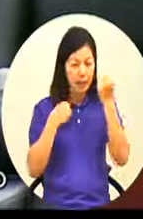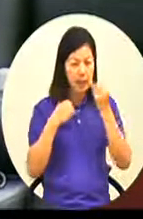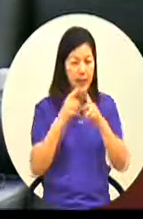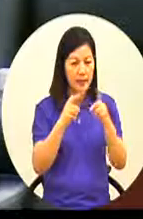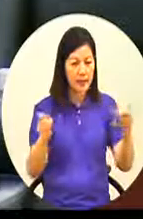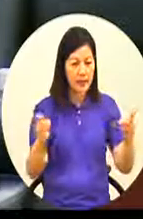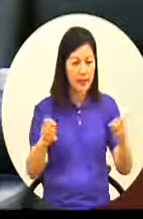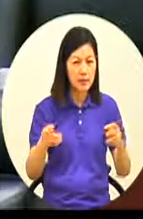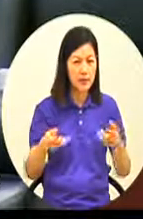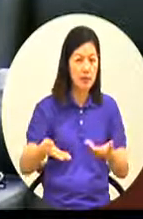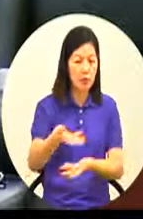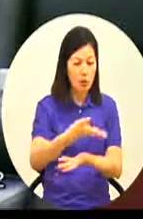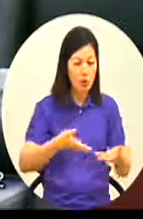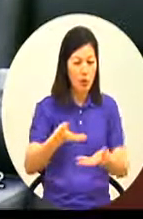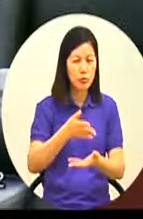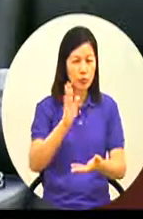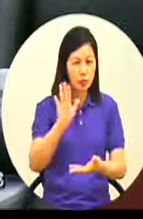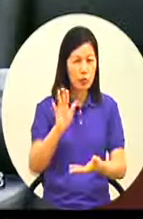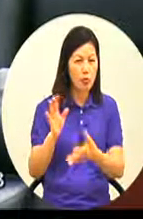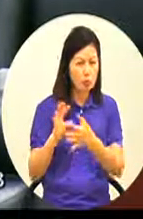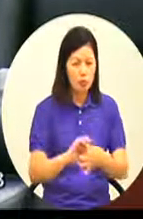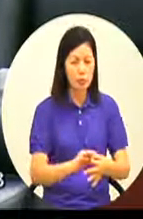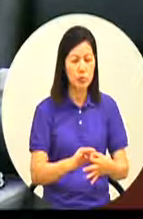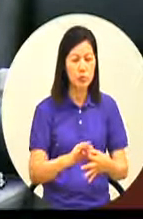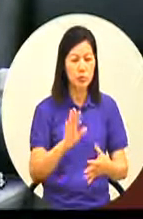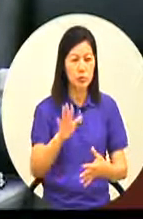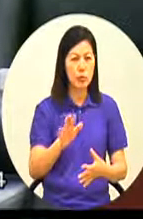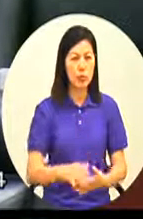有在互动，很长时间没有在互动，